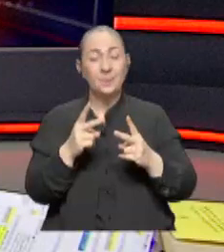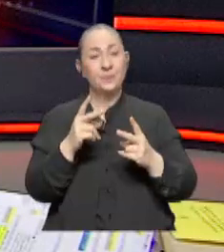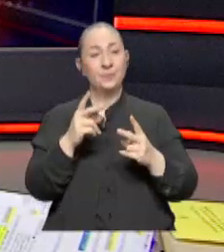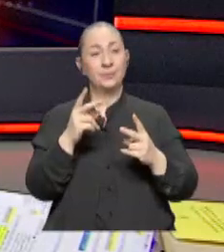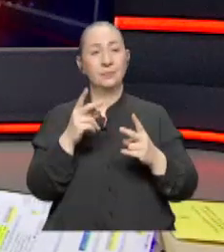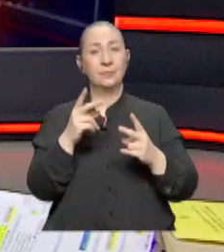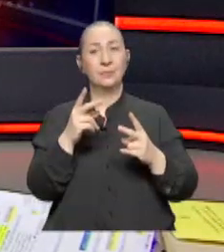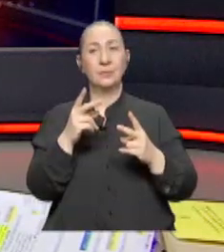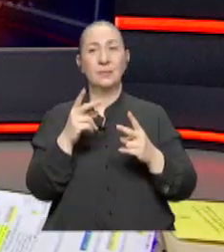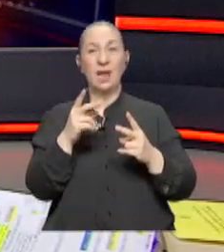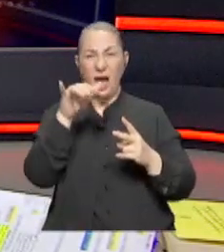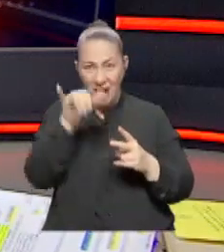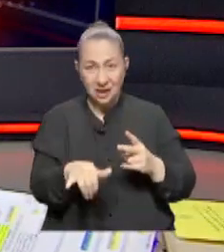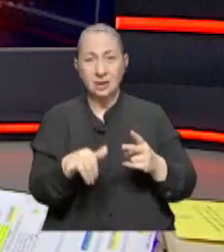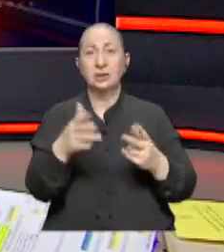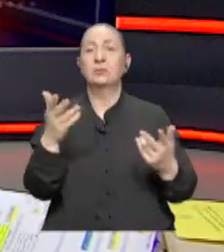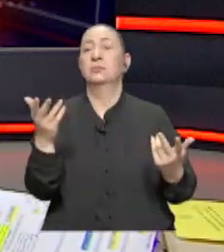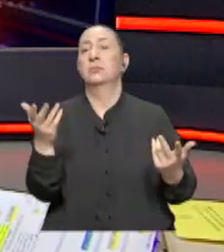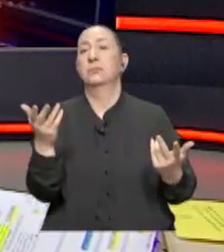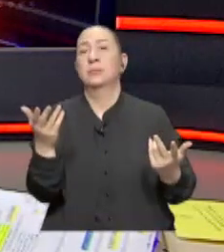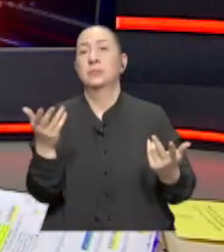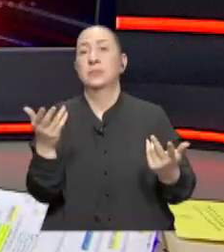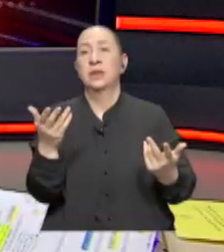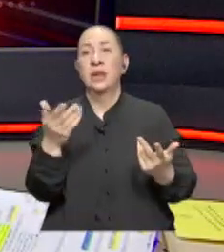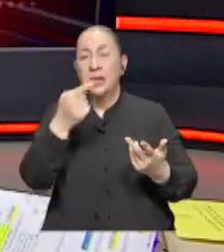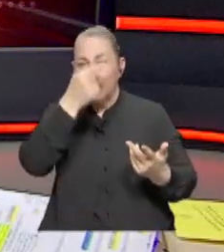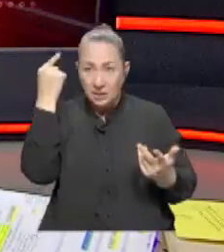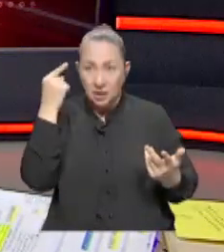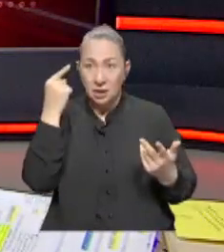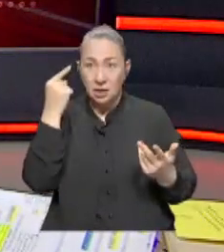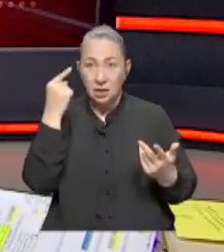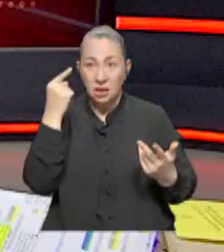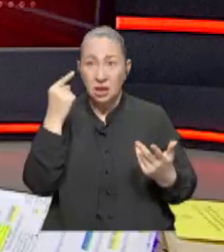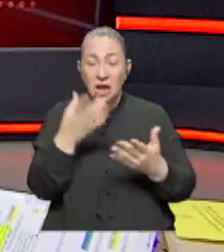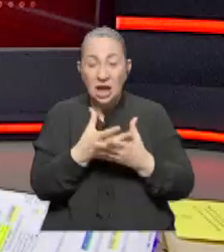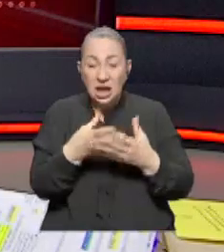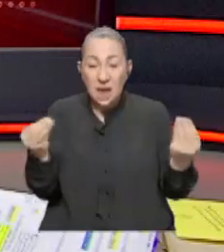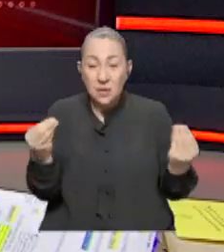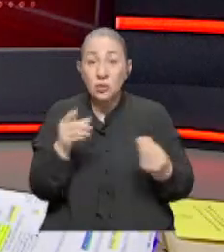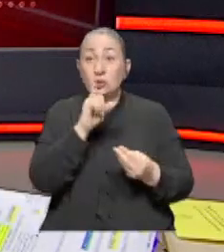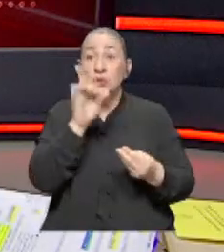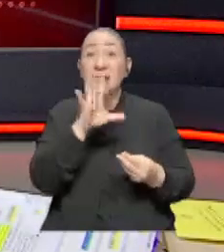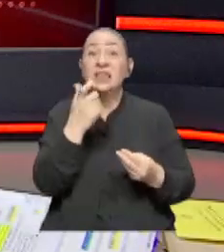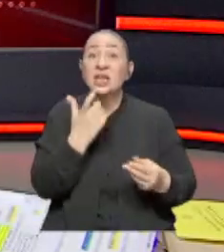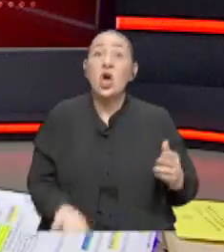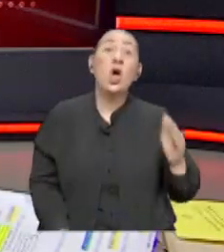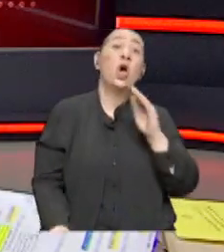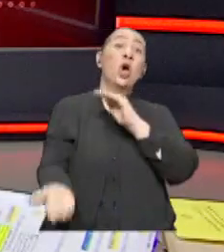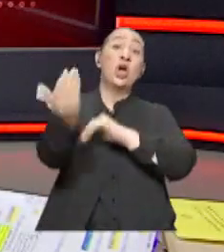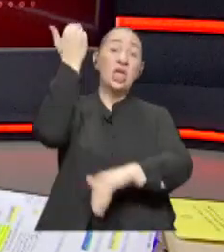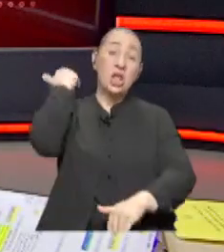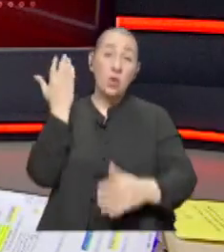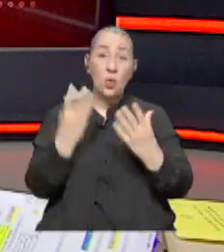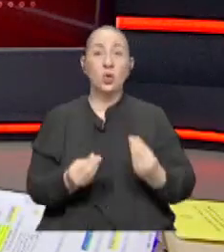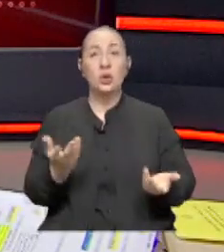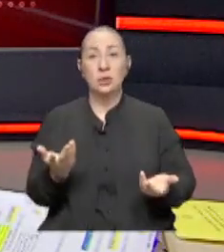şeyleri, hakları, efendim imkanları kaybediyoruz. 150 yıl öncesine kadar geri gittiğimiz